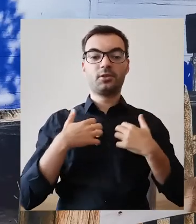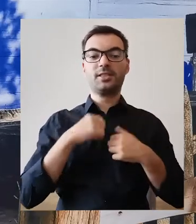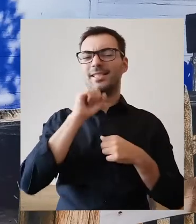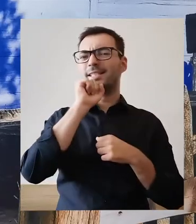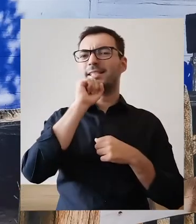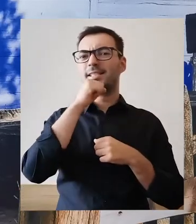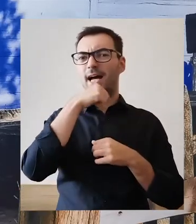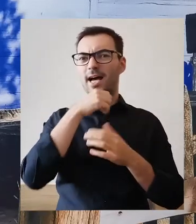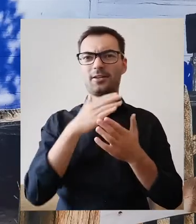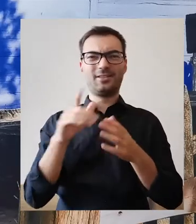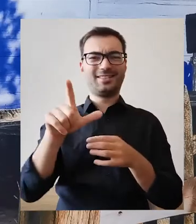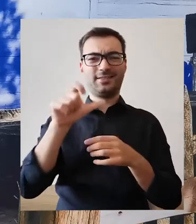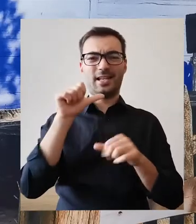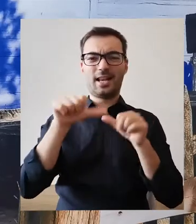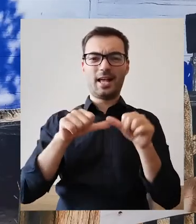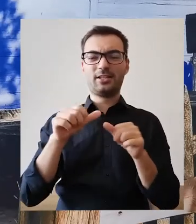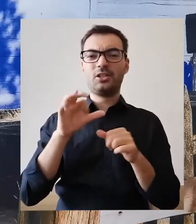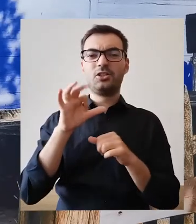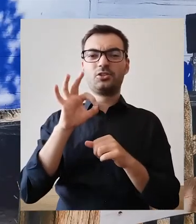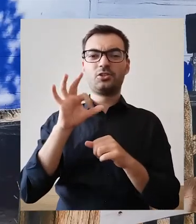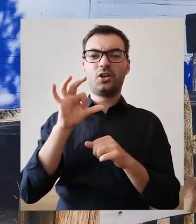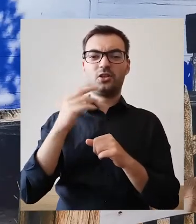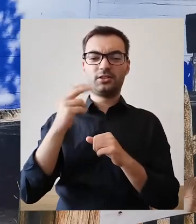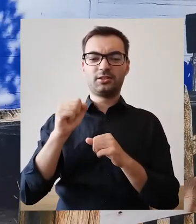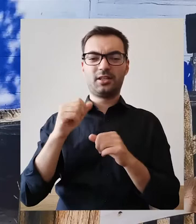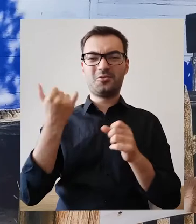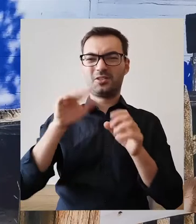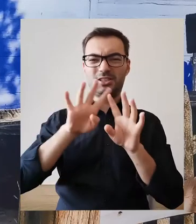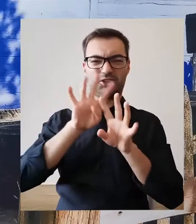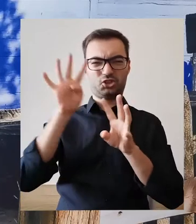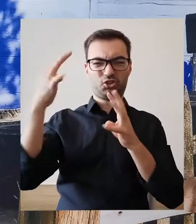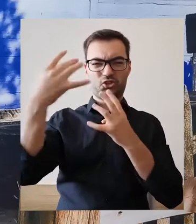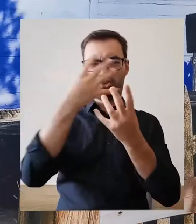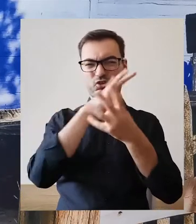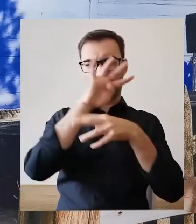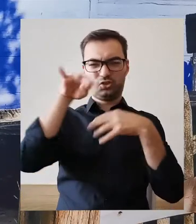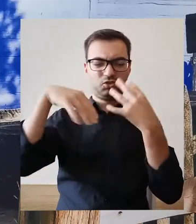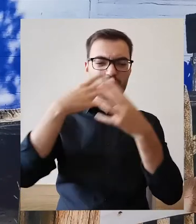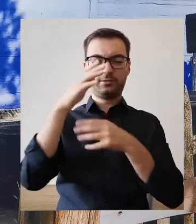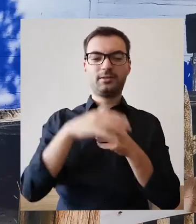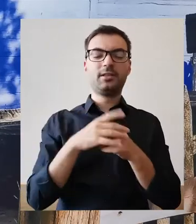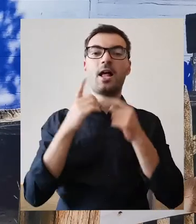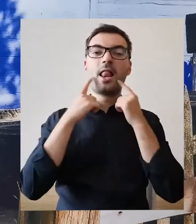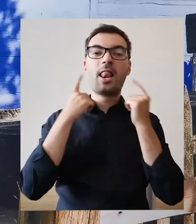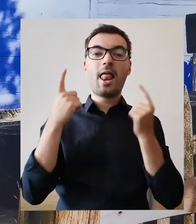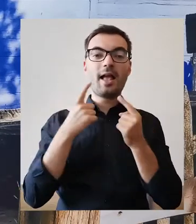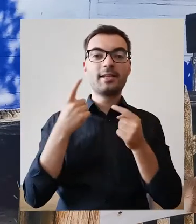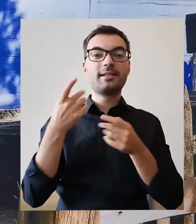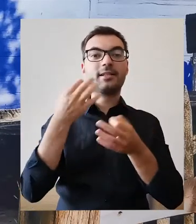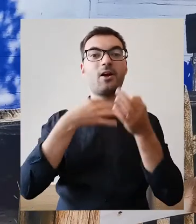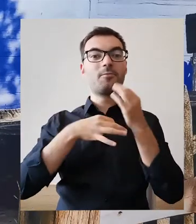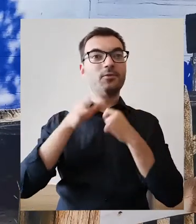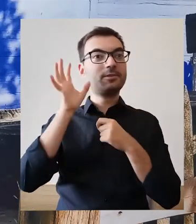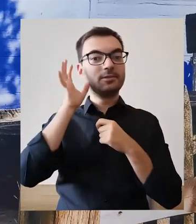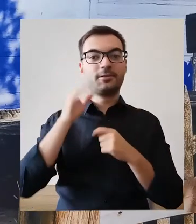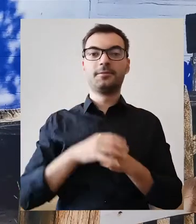licząca ponad 200 lat sosna niesamowicie powykręcane na i legenda głosi że